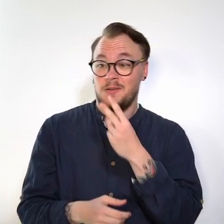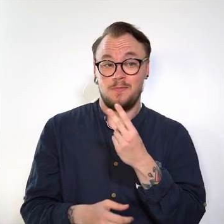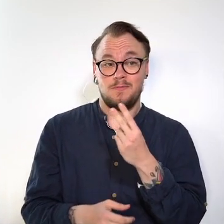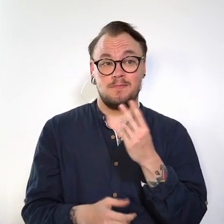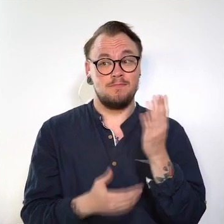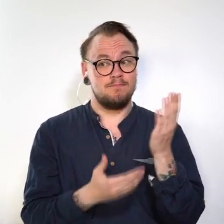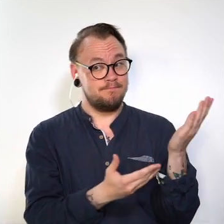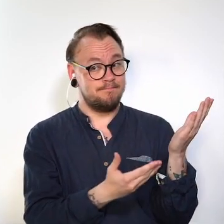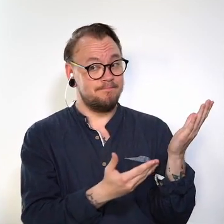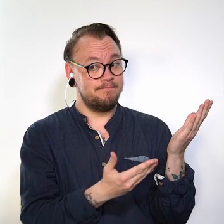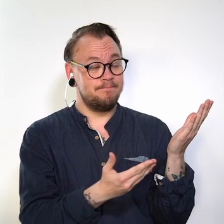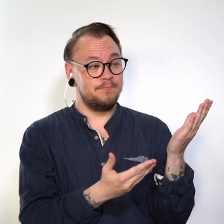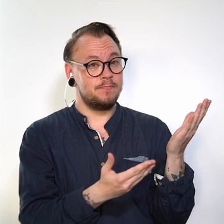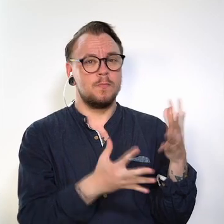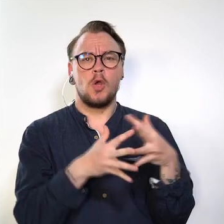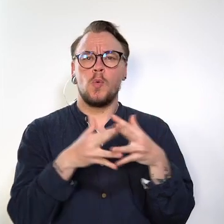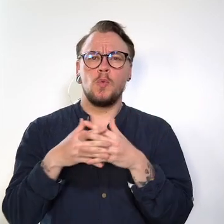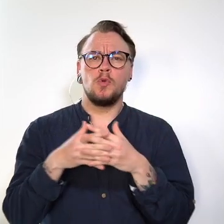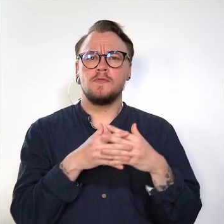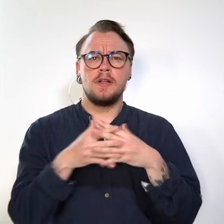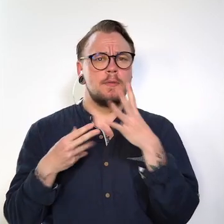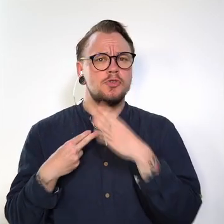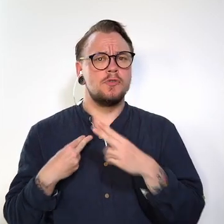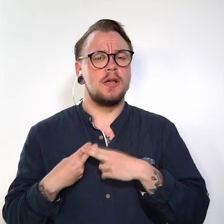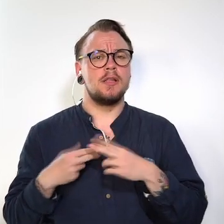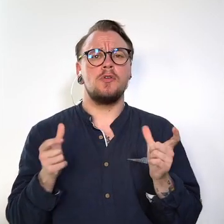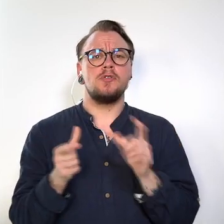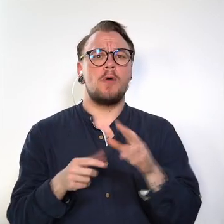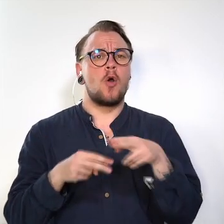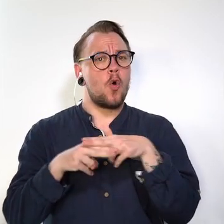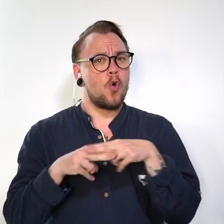Yhdysvaltain psykiatriyhdistyksen kokouksesta vuonna